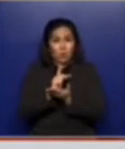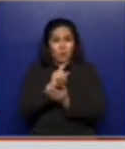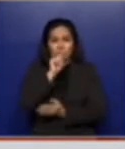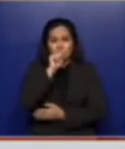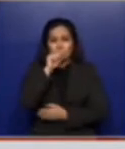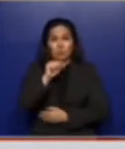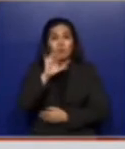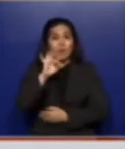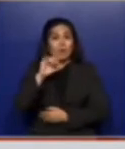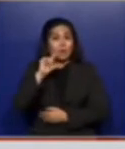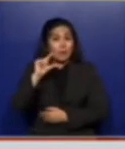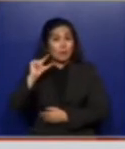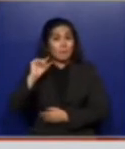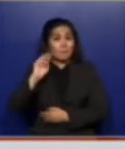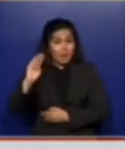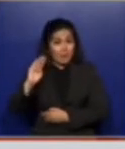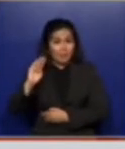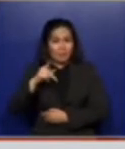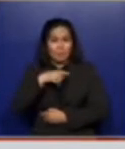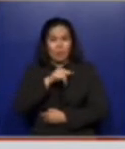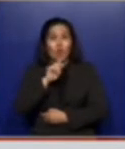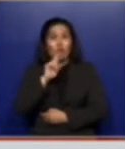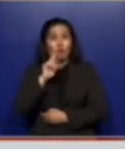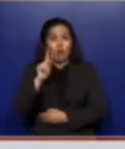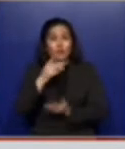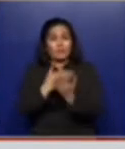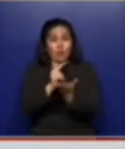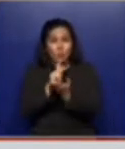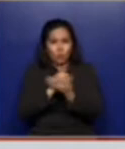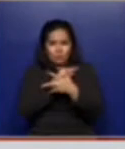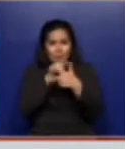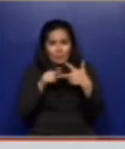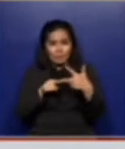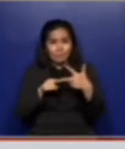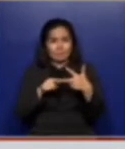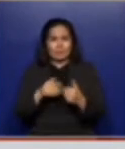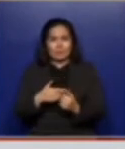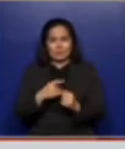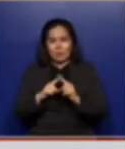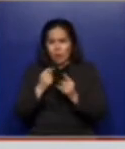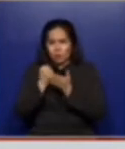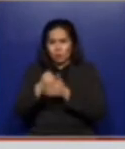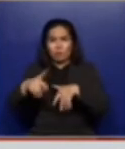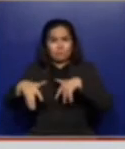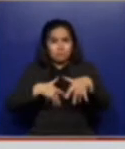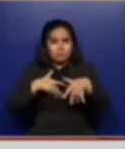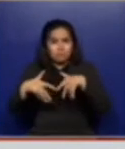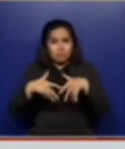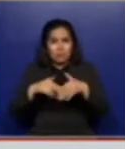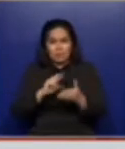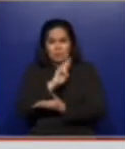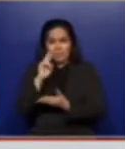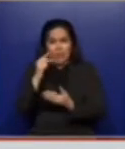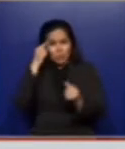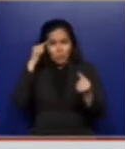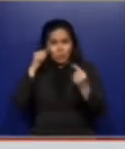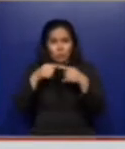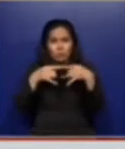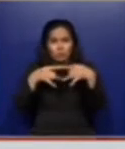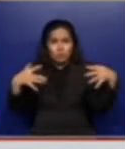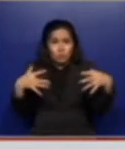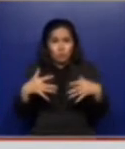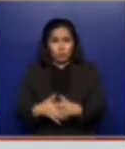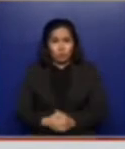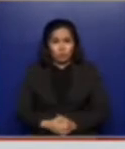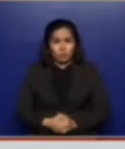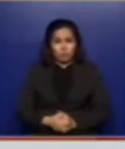ล้านแต่การช่วยเหลือเยียวยากับใช้เงินผิดวิธีเกาไม่ถูก